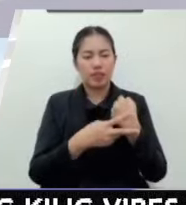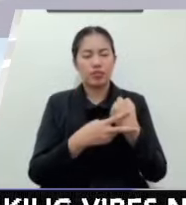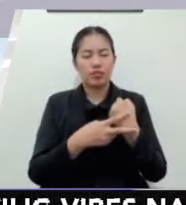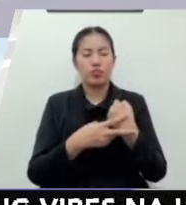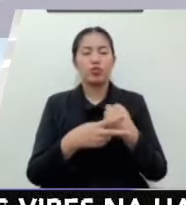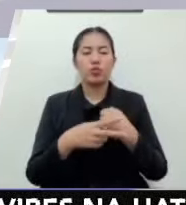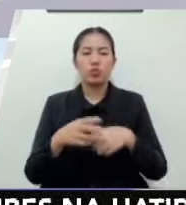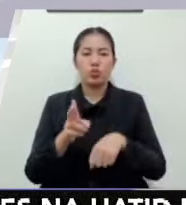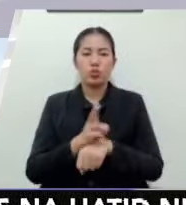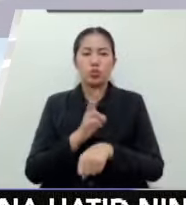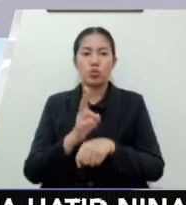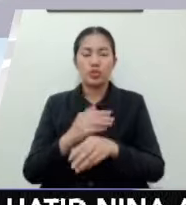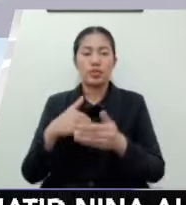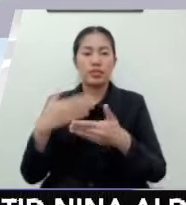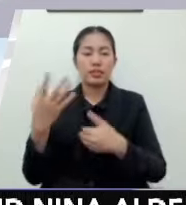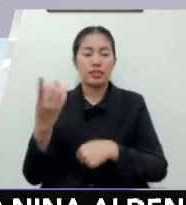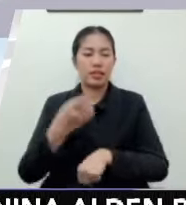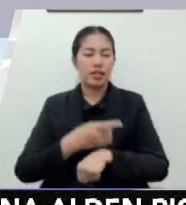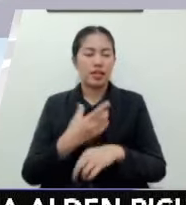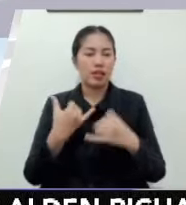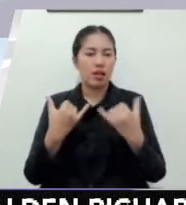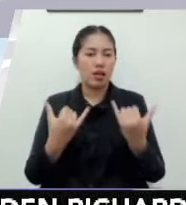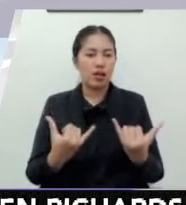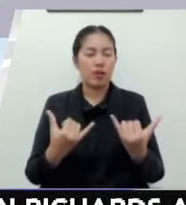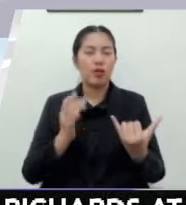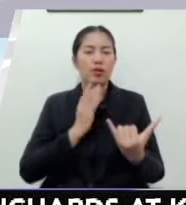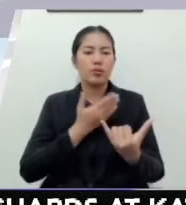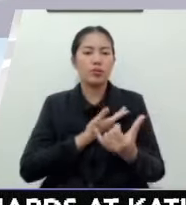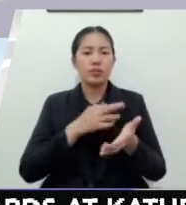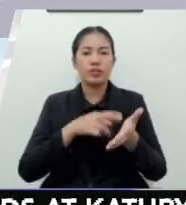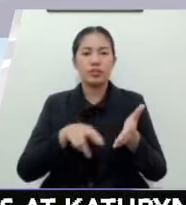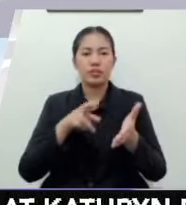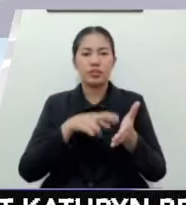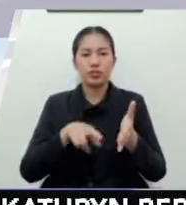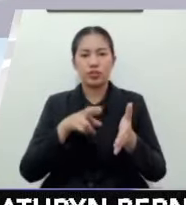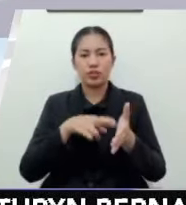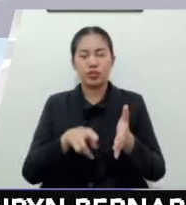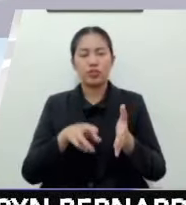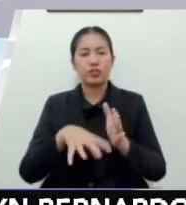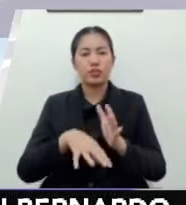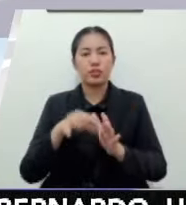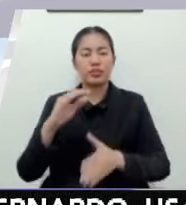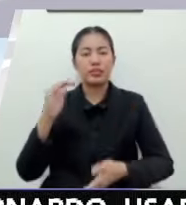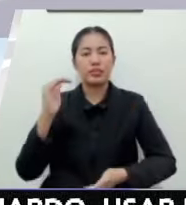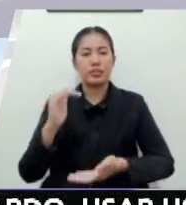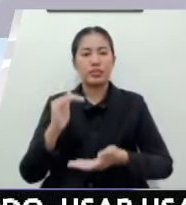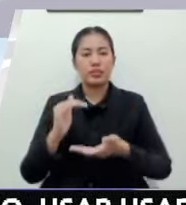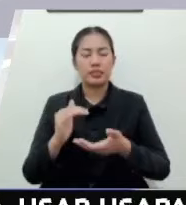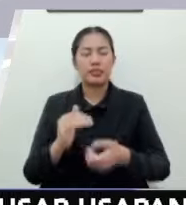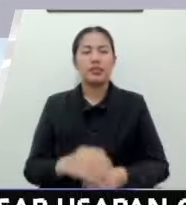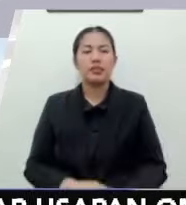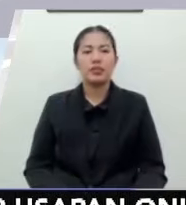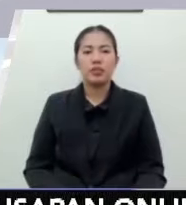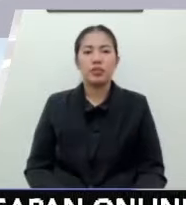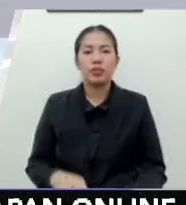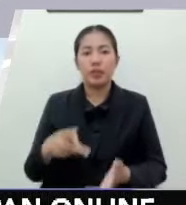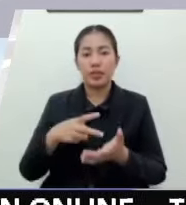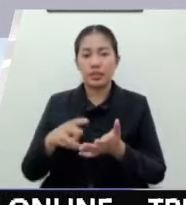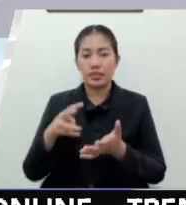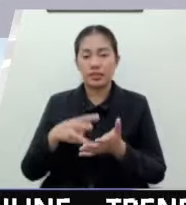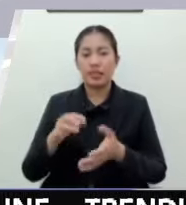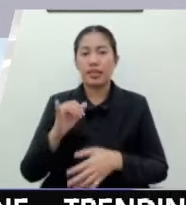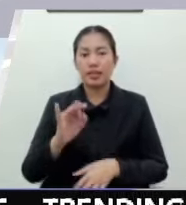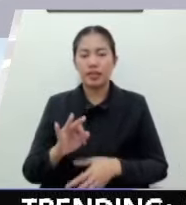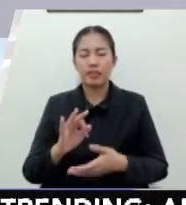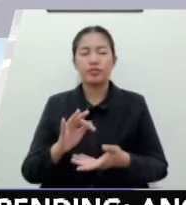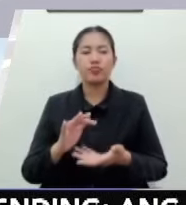So ayon naman po sa aming pong pag-aaral, Ms. Connie, no, ay nababawasan po talaga itong mga losses na to kapag hinihinaan po natin yung ating pong pressure